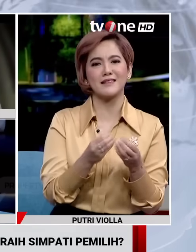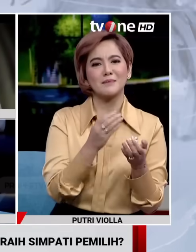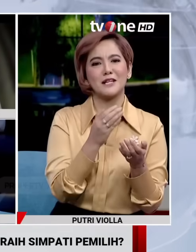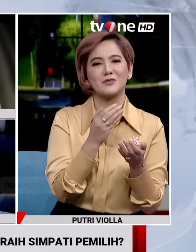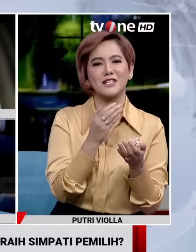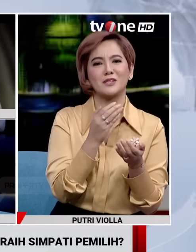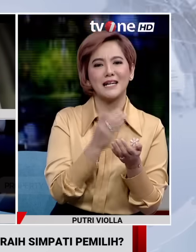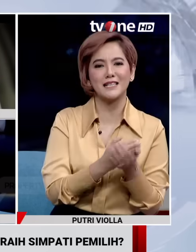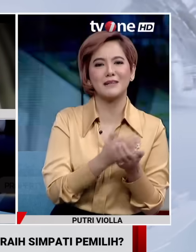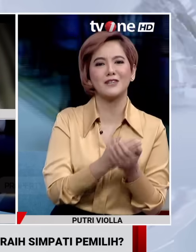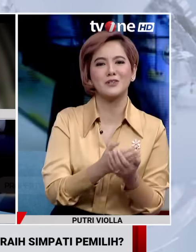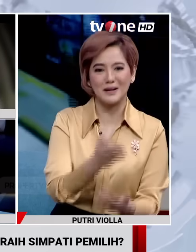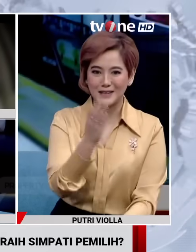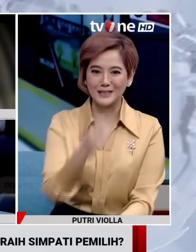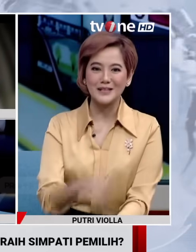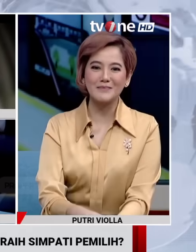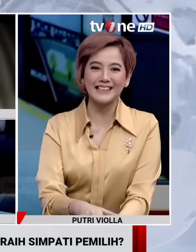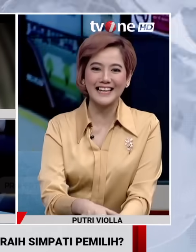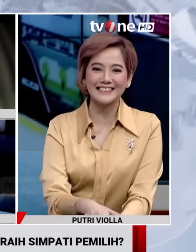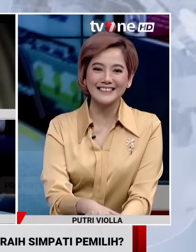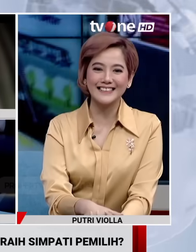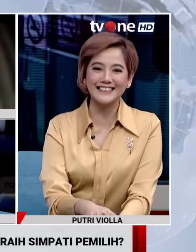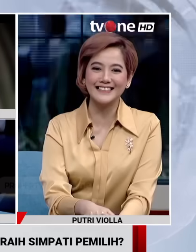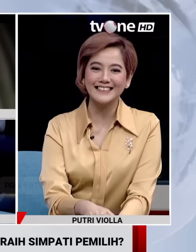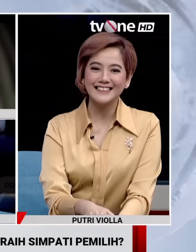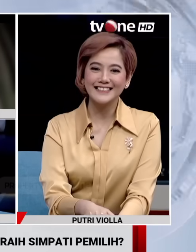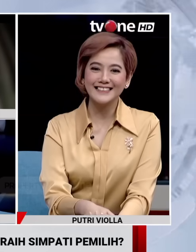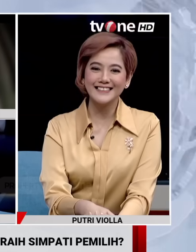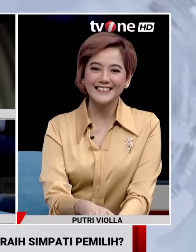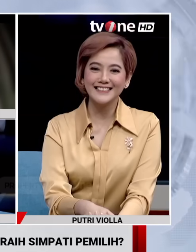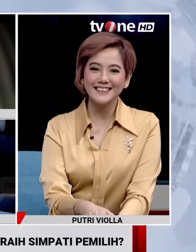yang sepertinya sudah jatuh hati kepada 02. Begitu Bang Andreas.